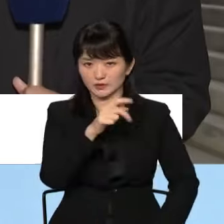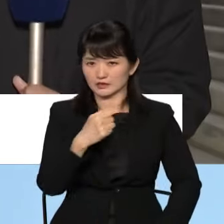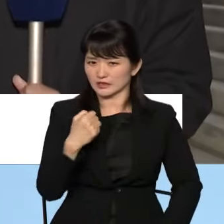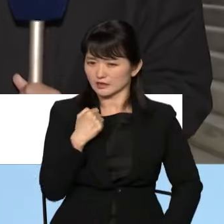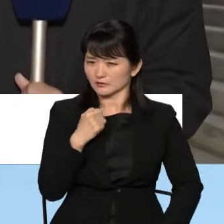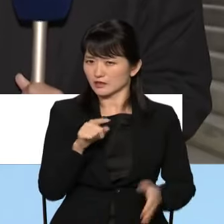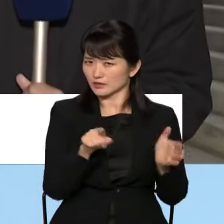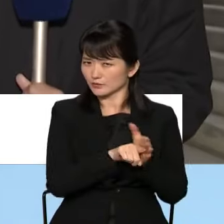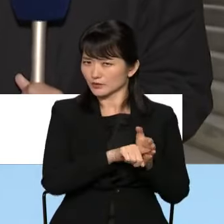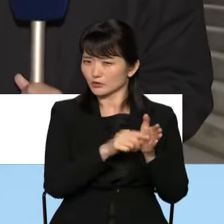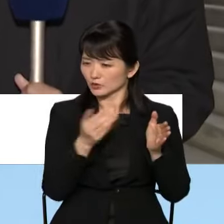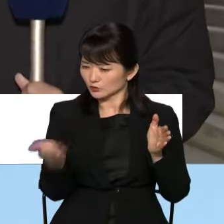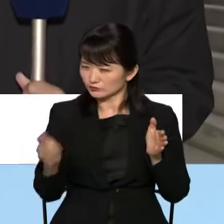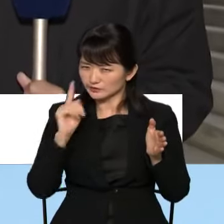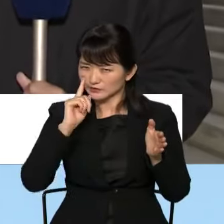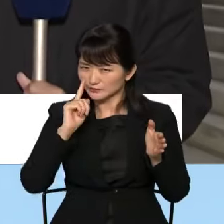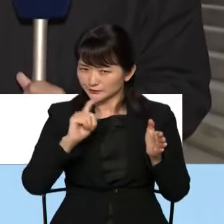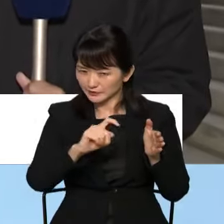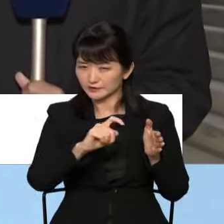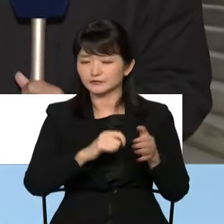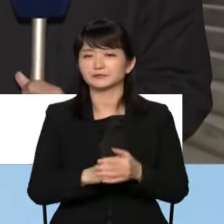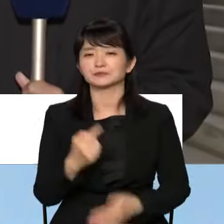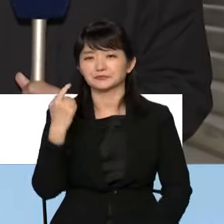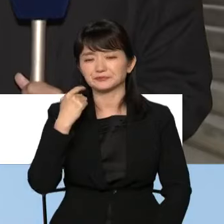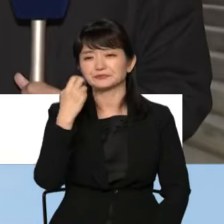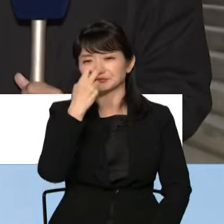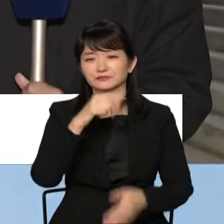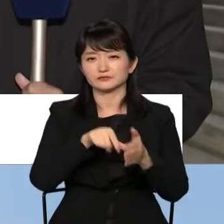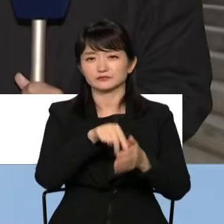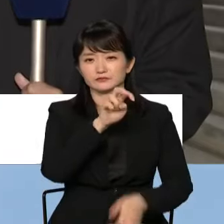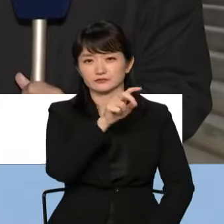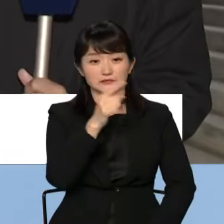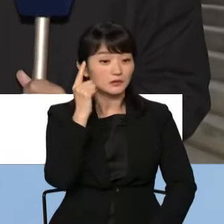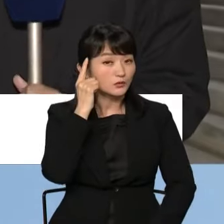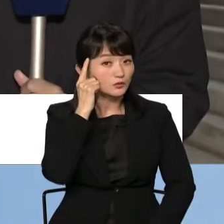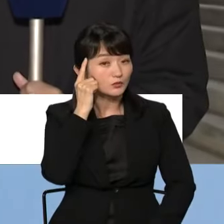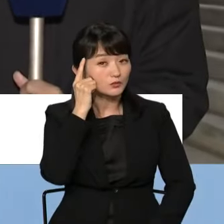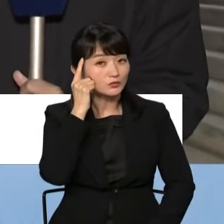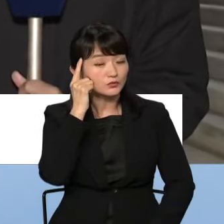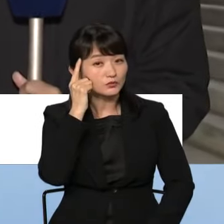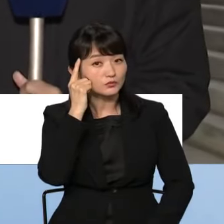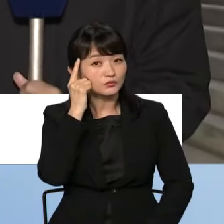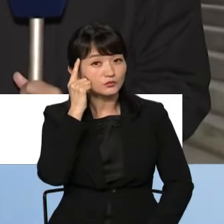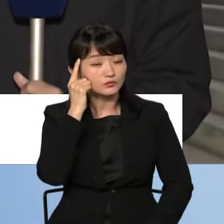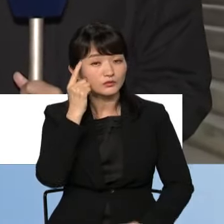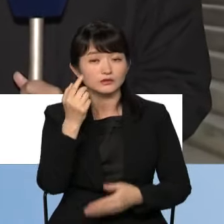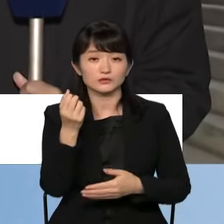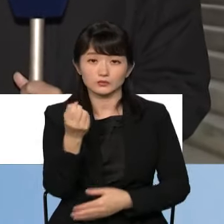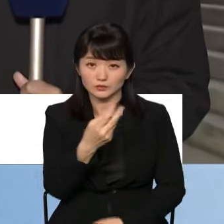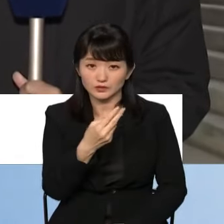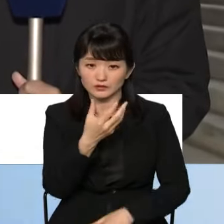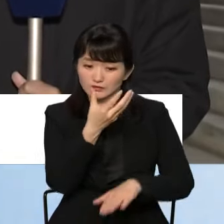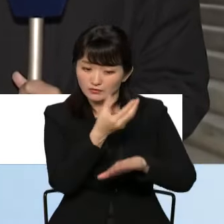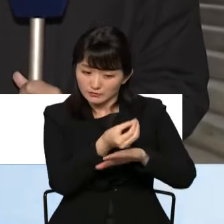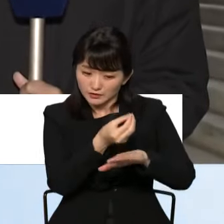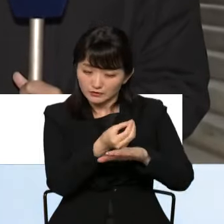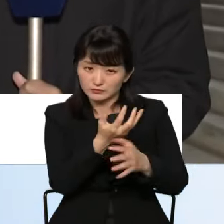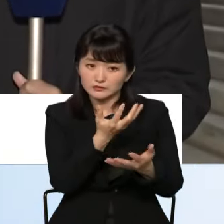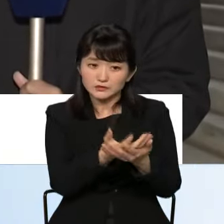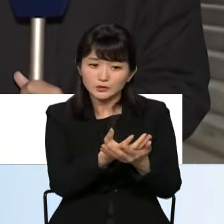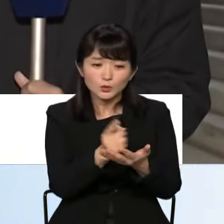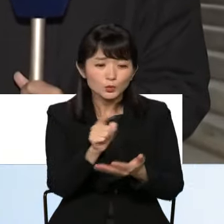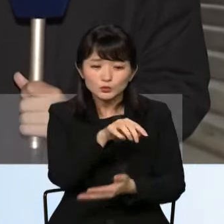게 아니냐 이 부분입니다. 또 어제 조사에서 명씨 휴대전화기와 녹취 등 자료